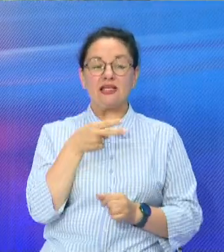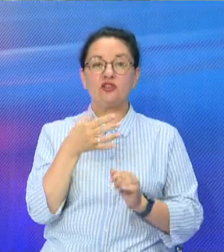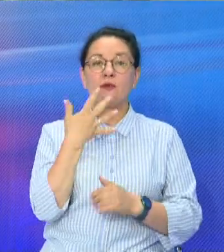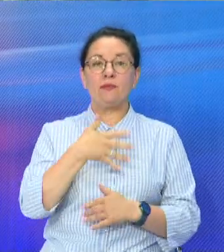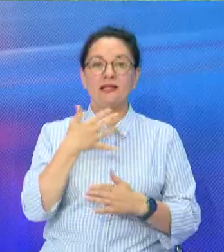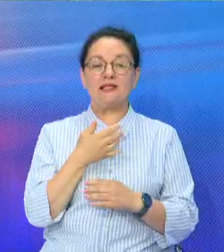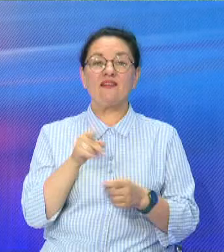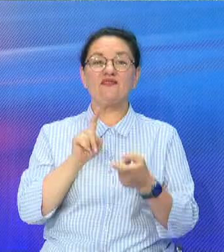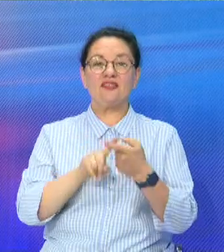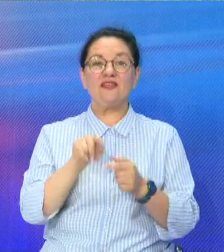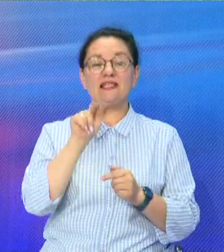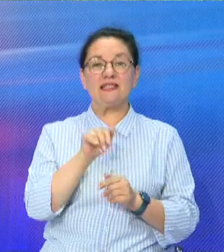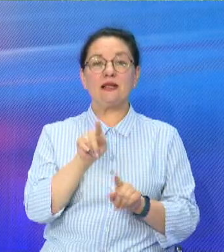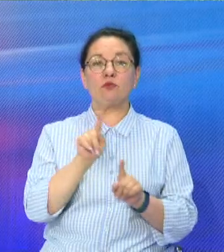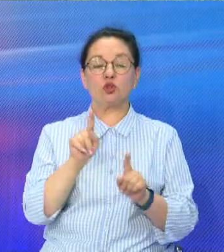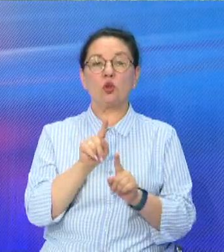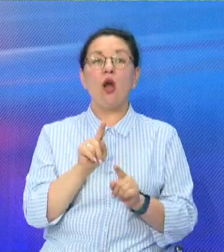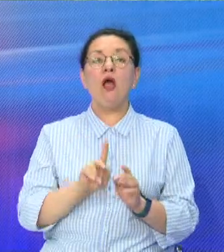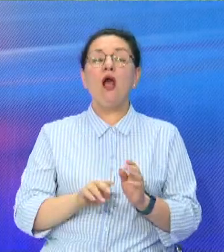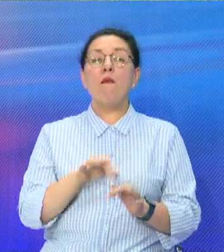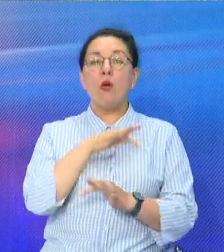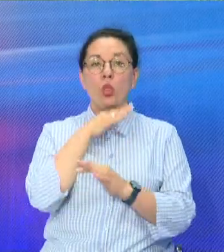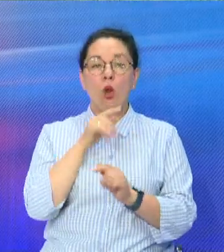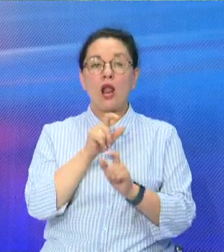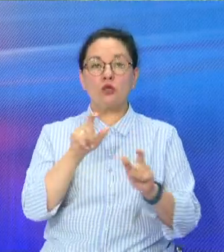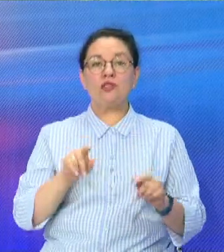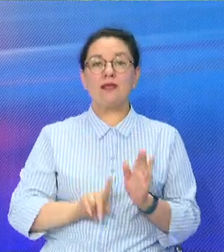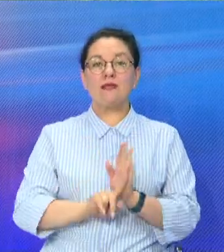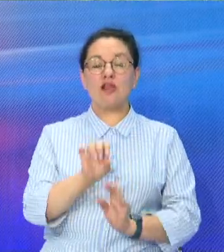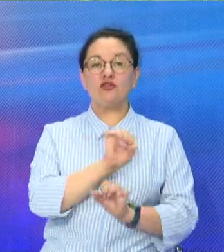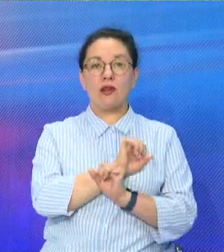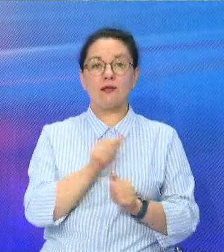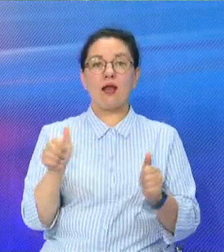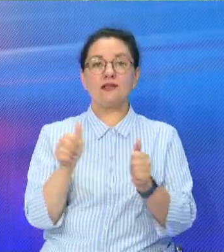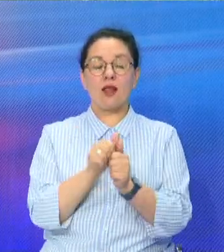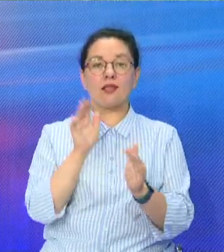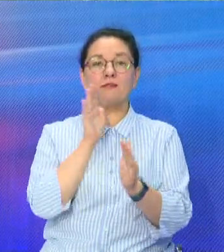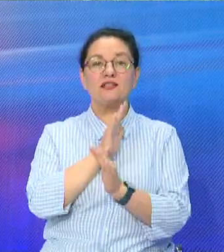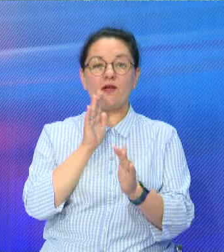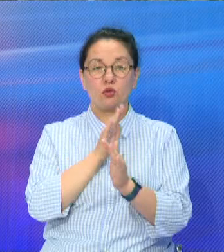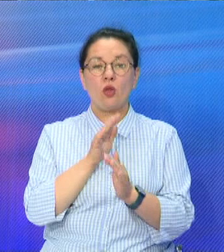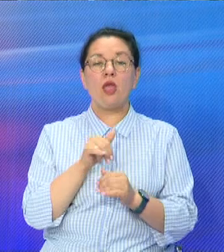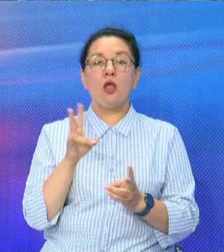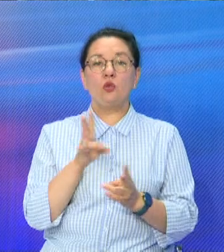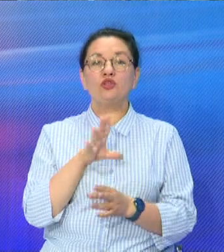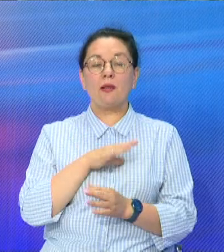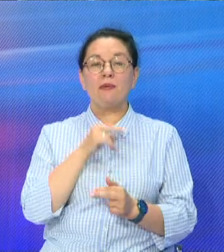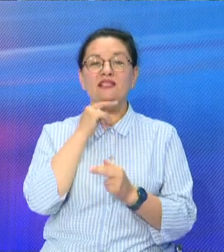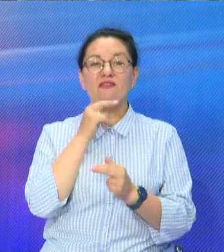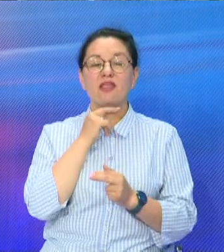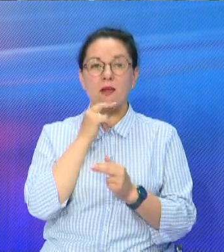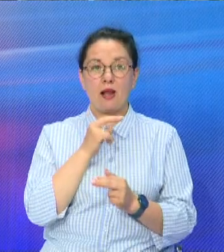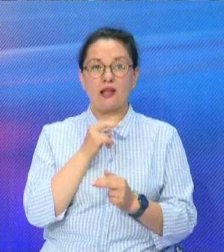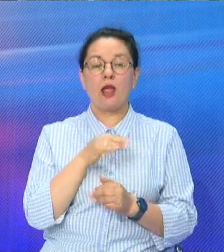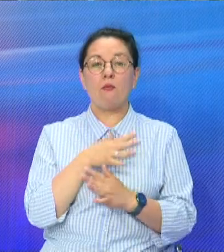suresi стэн что стало больше от почивать никого для воды по части леся выпадки укуса на территориях коле водоема с амаль